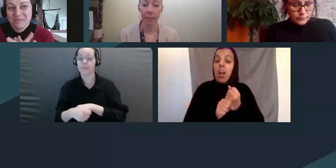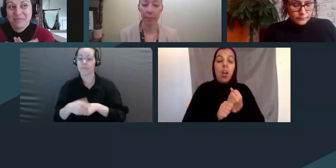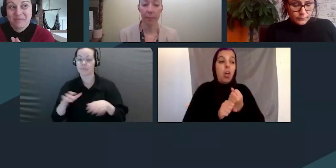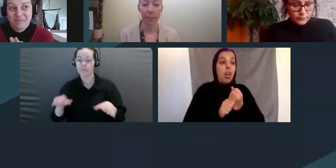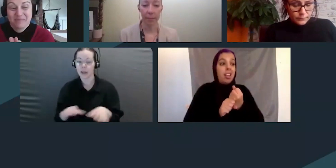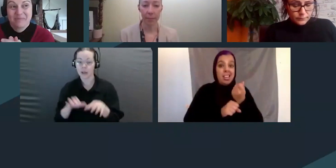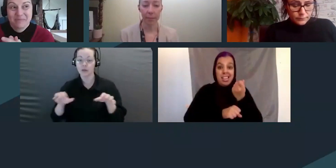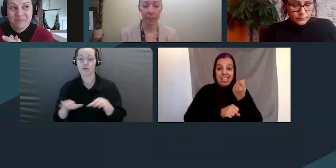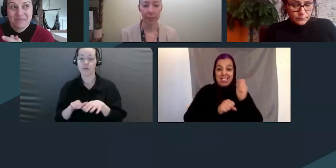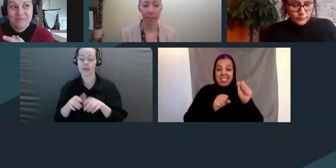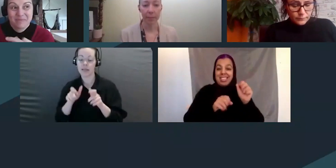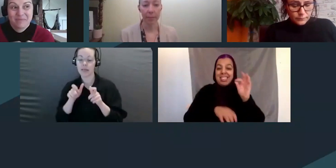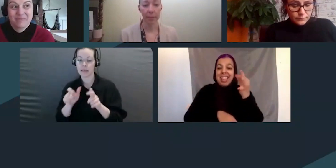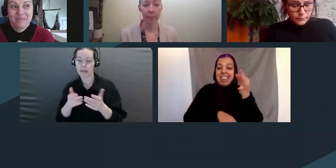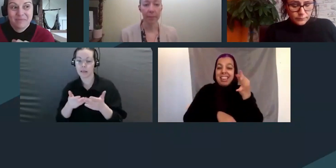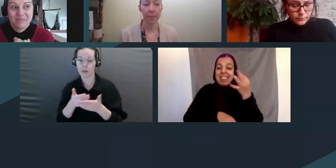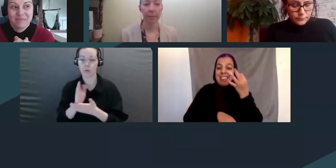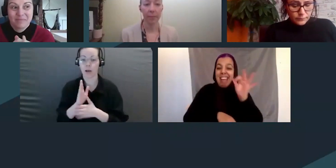Nouvelle-Écosse.